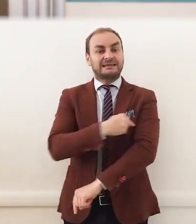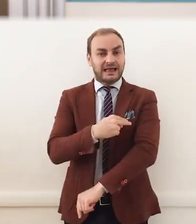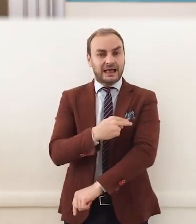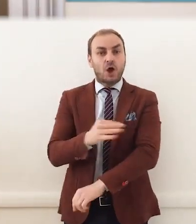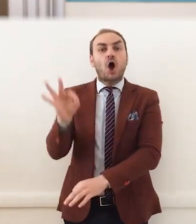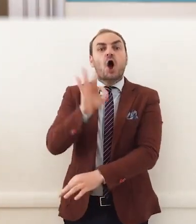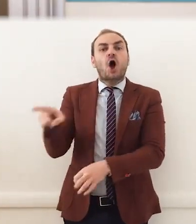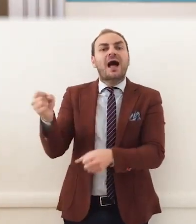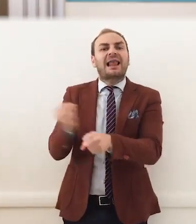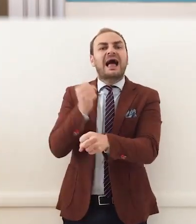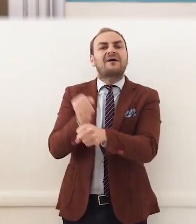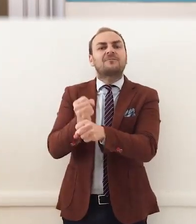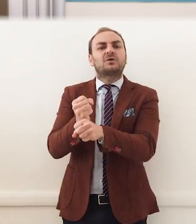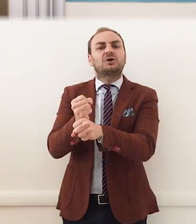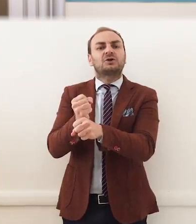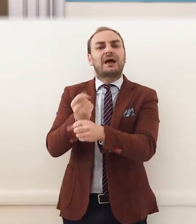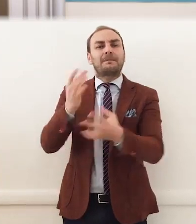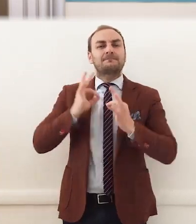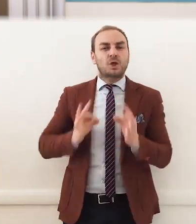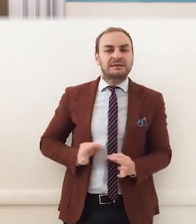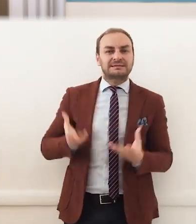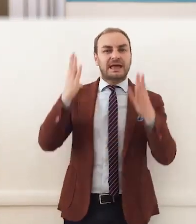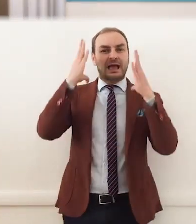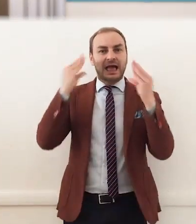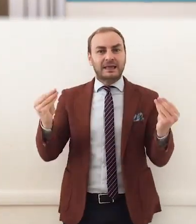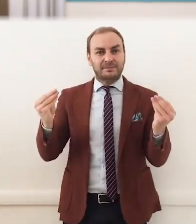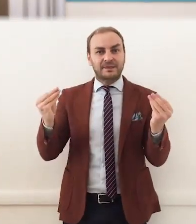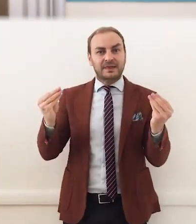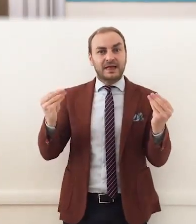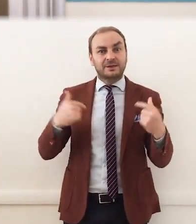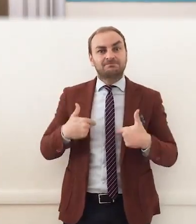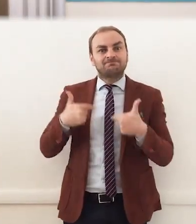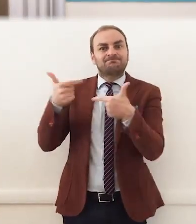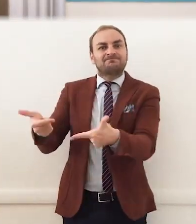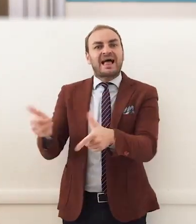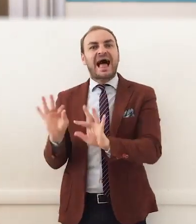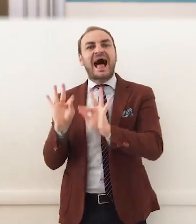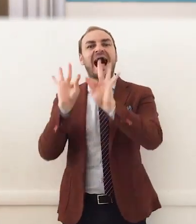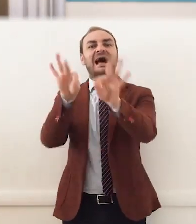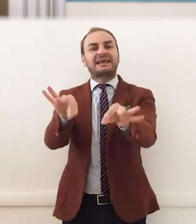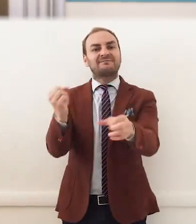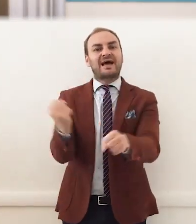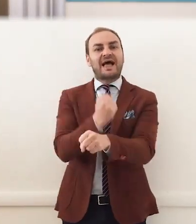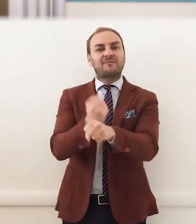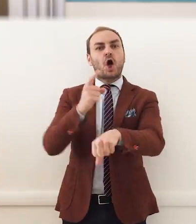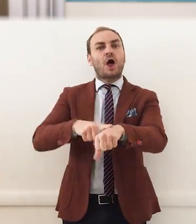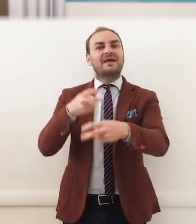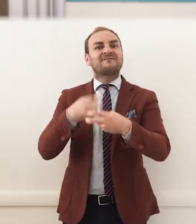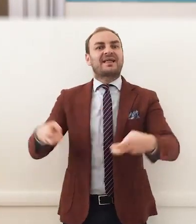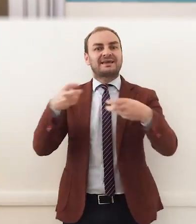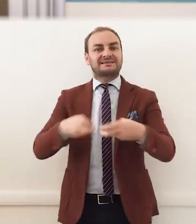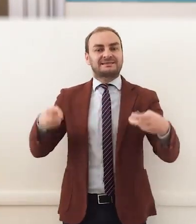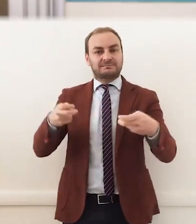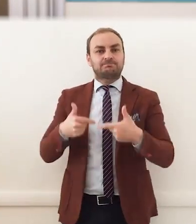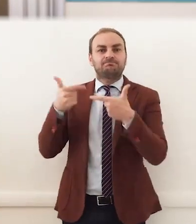lavoratori del comparto delle forze dell'ordine di poter arrivare giungere sul posto di lavoro nel